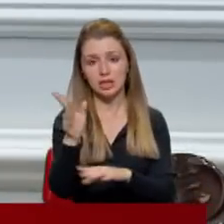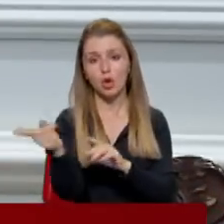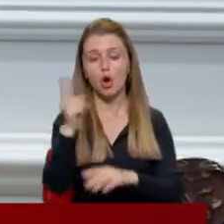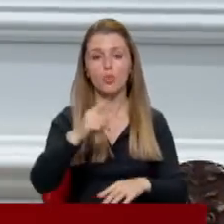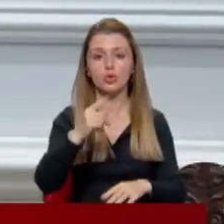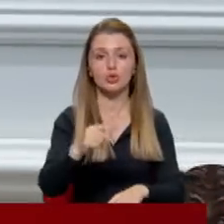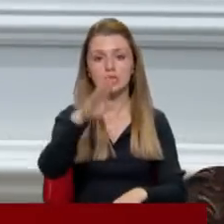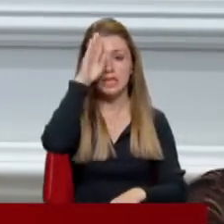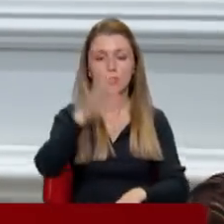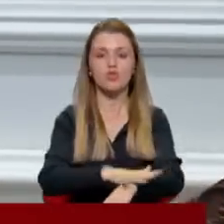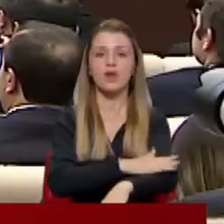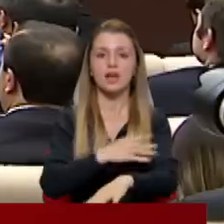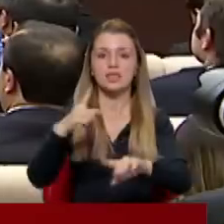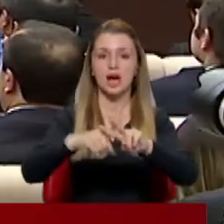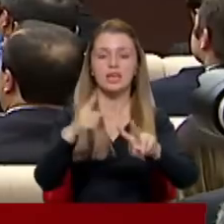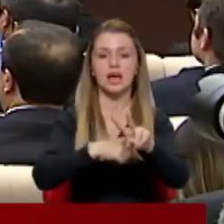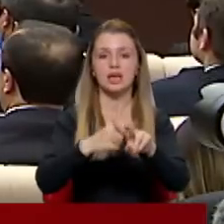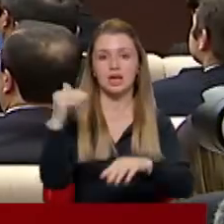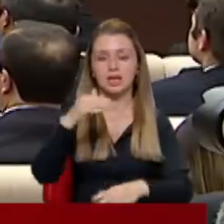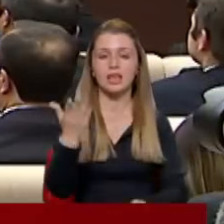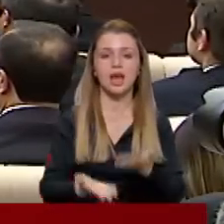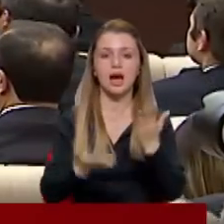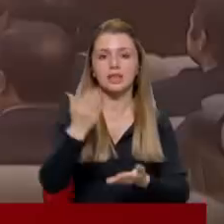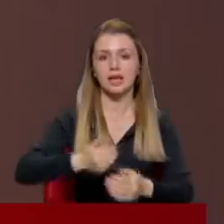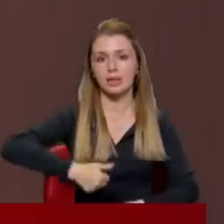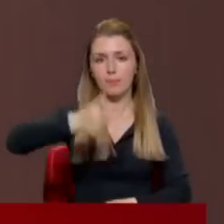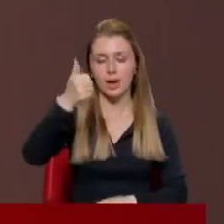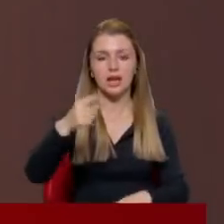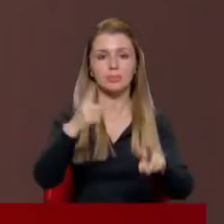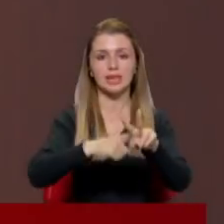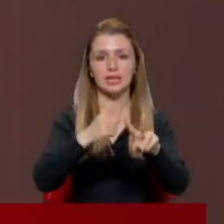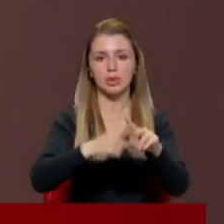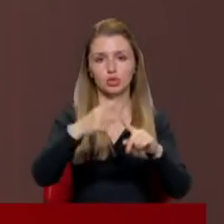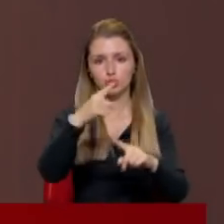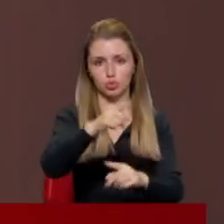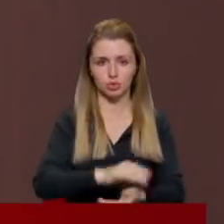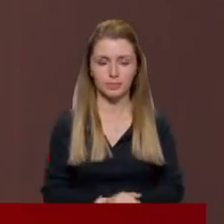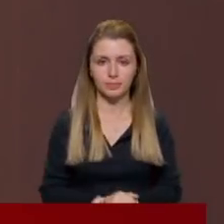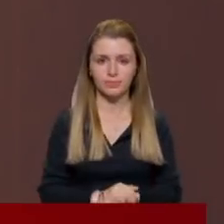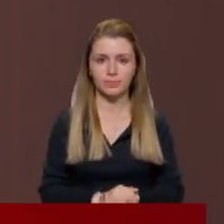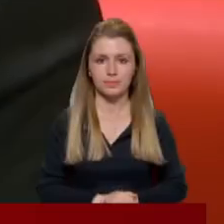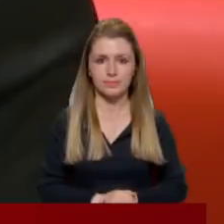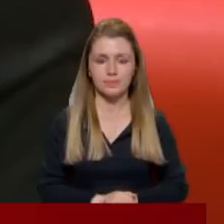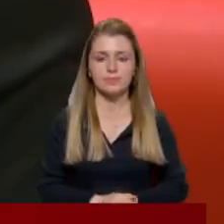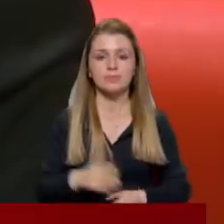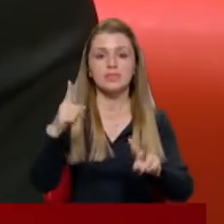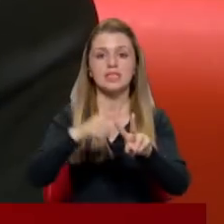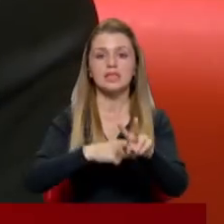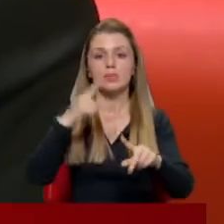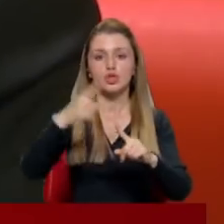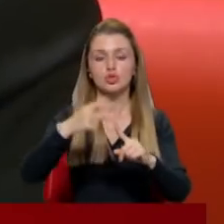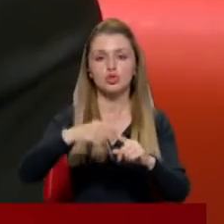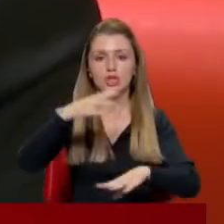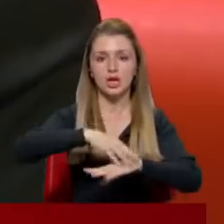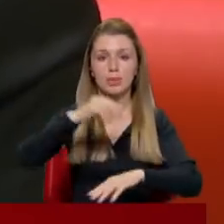Valisi Ali Yerlikaya geldi Adalet bakanımız Yılmaz Tunç Hasan Yılmaz Tunç da